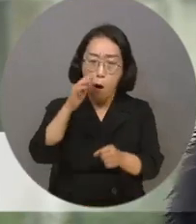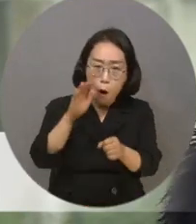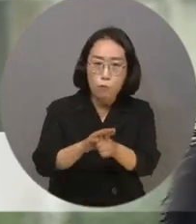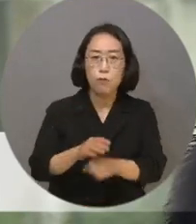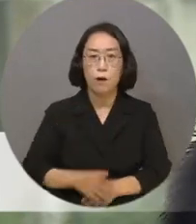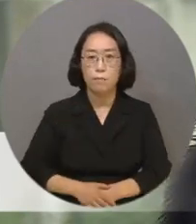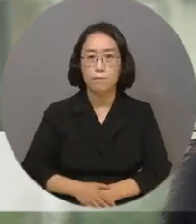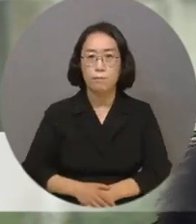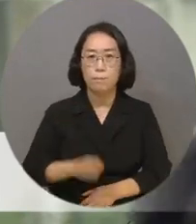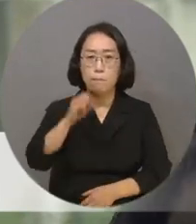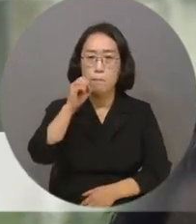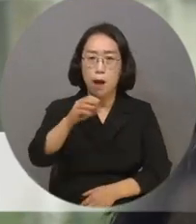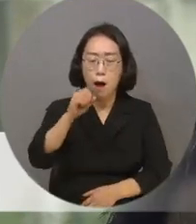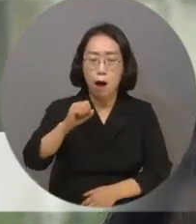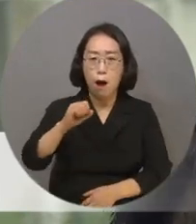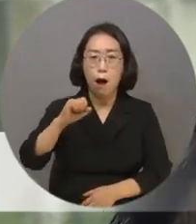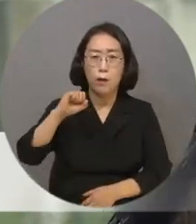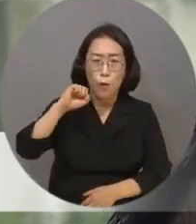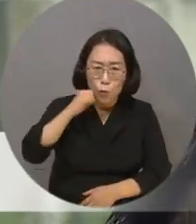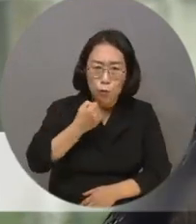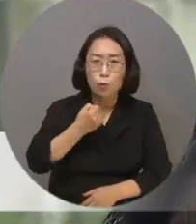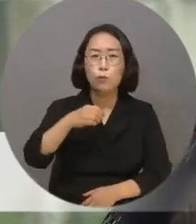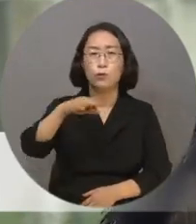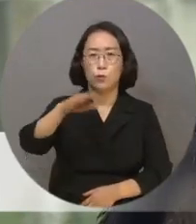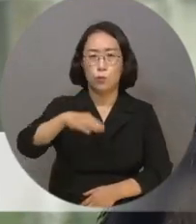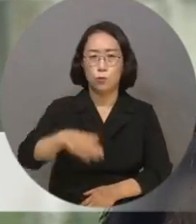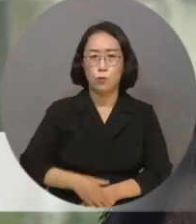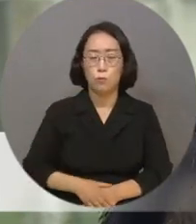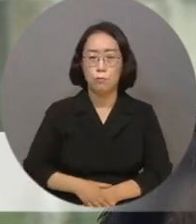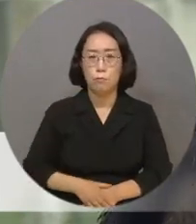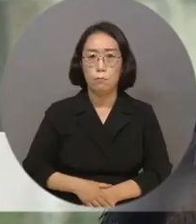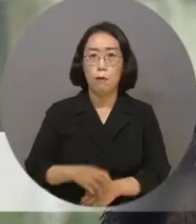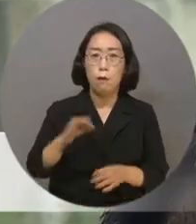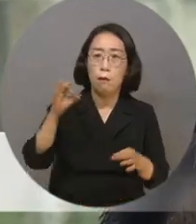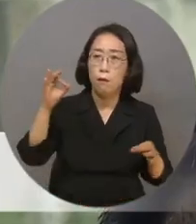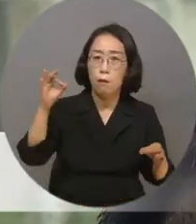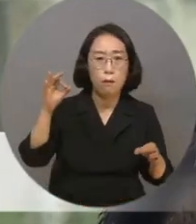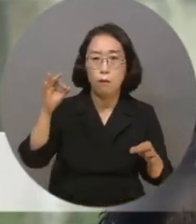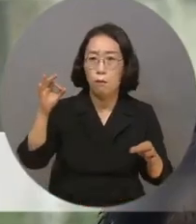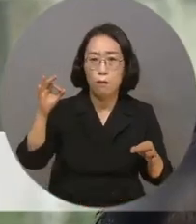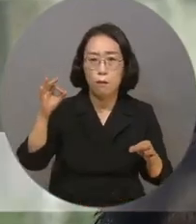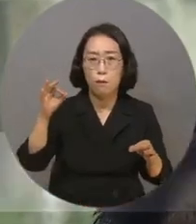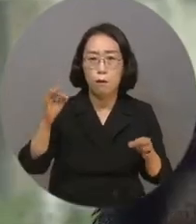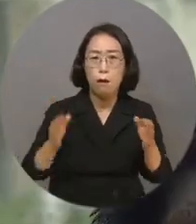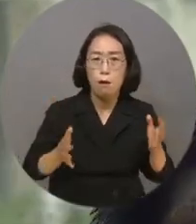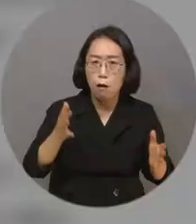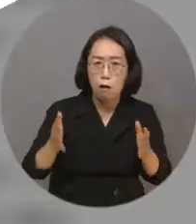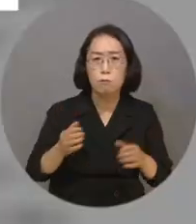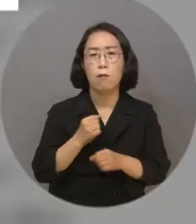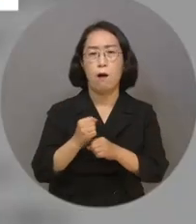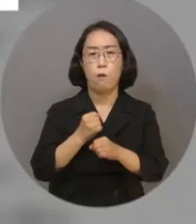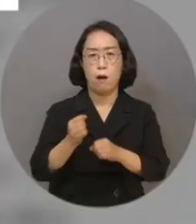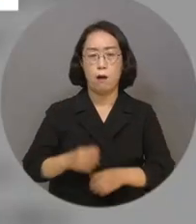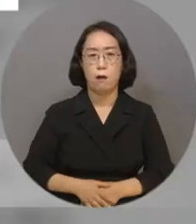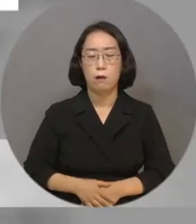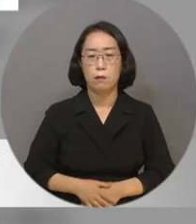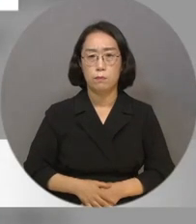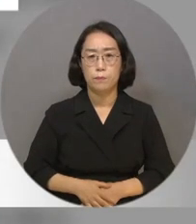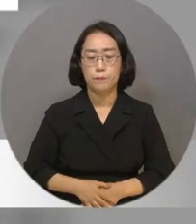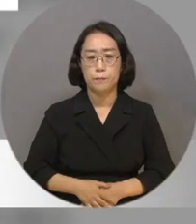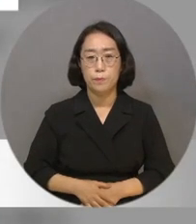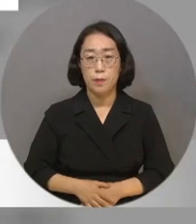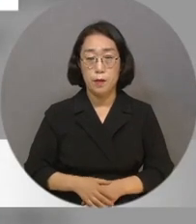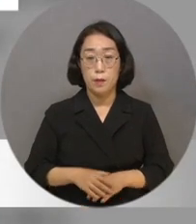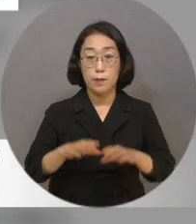억울함을 표현할 수가 없을 정도로 그냥 목 놓고 그냥 가만히 있기만 했습니다 장애인